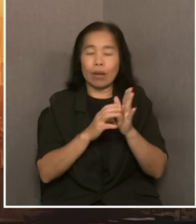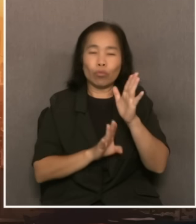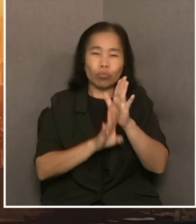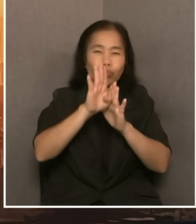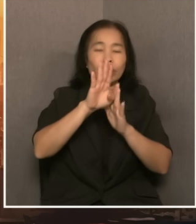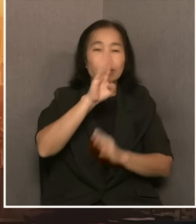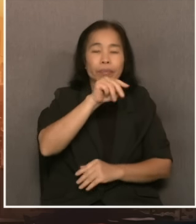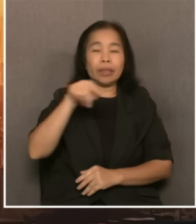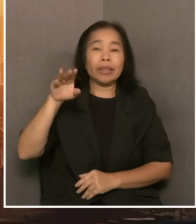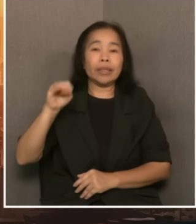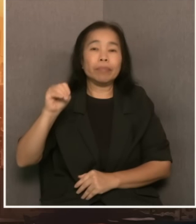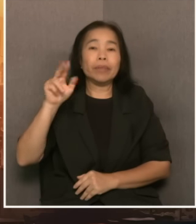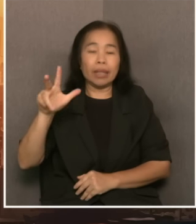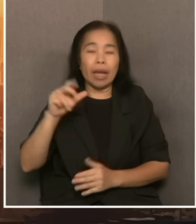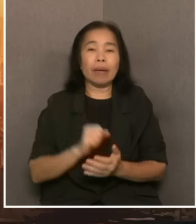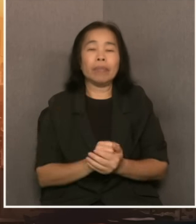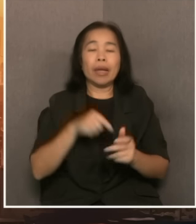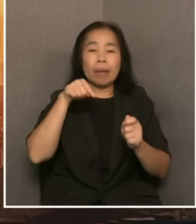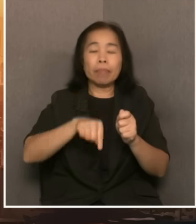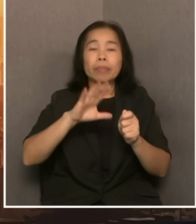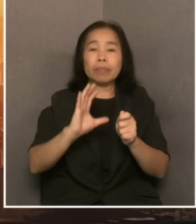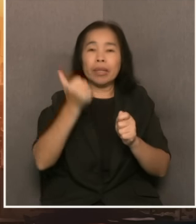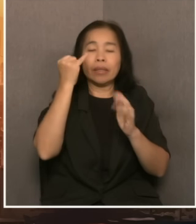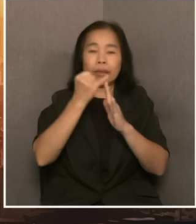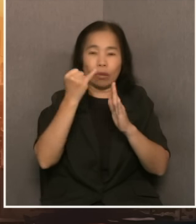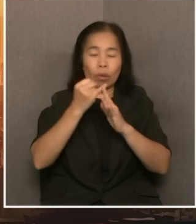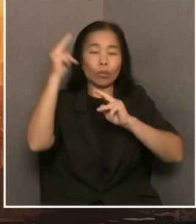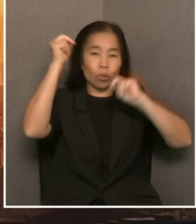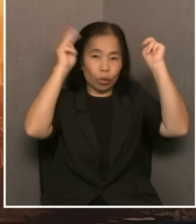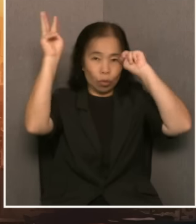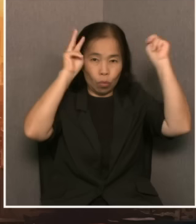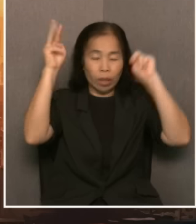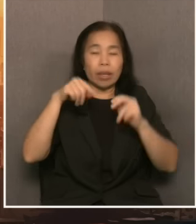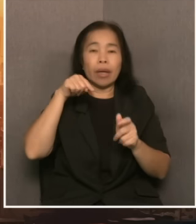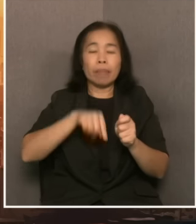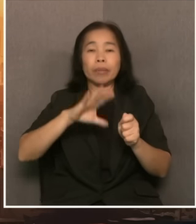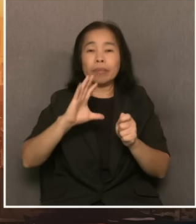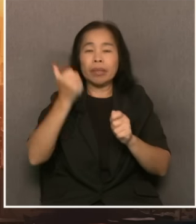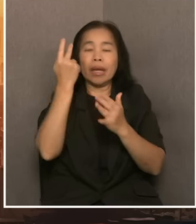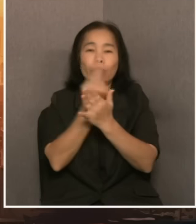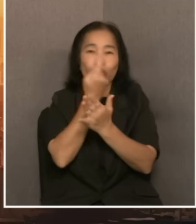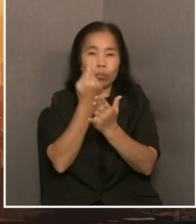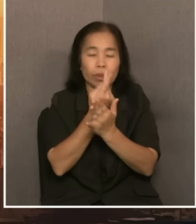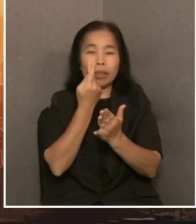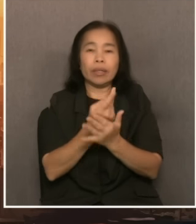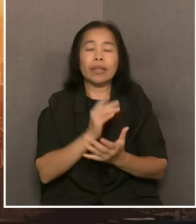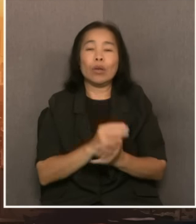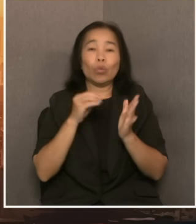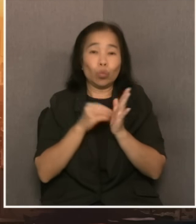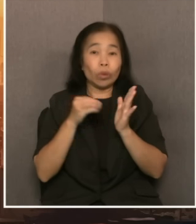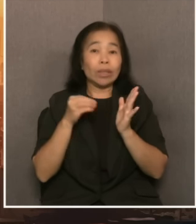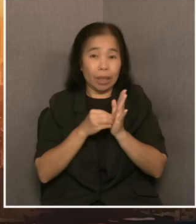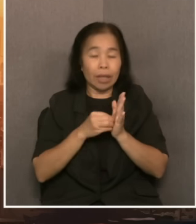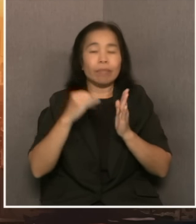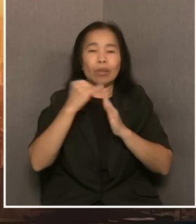40-43องศาที่อำเภอเมืองจังหวัดนครสวรรค์และอำเภอเมืองจังหวัดกาญจนบุรีกรุงเทพมหานครและ